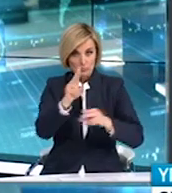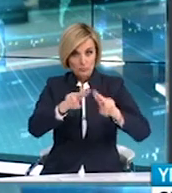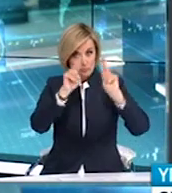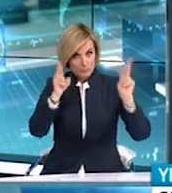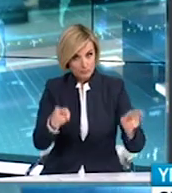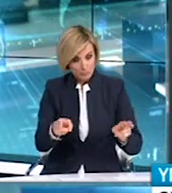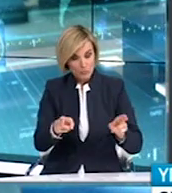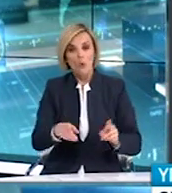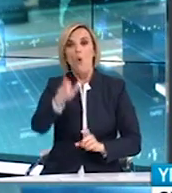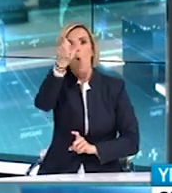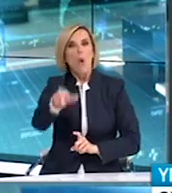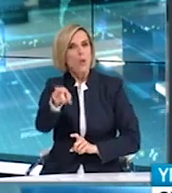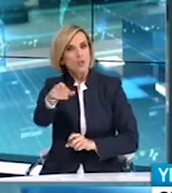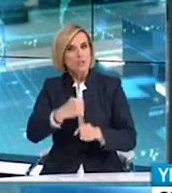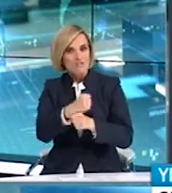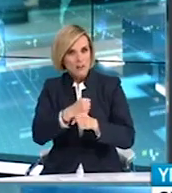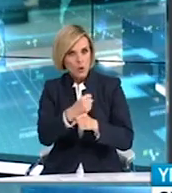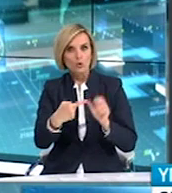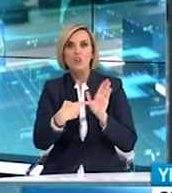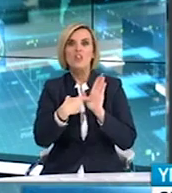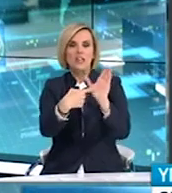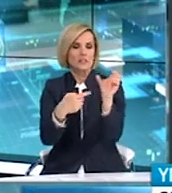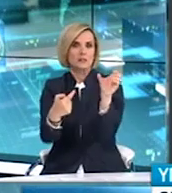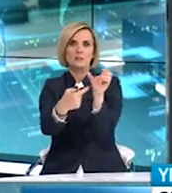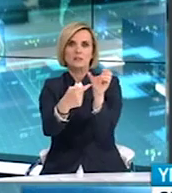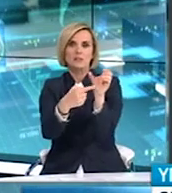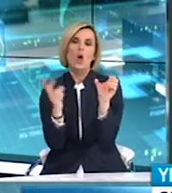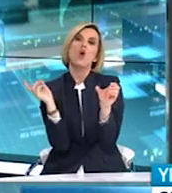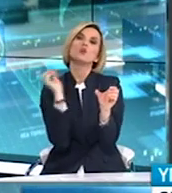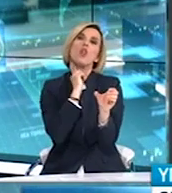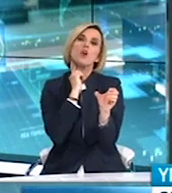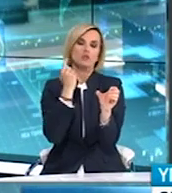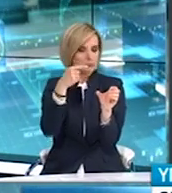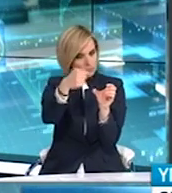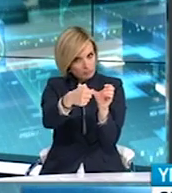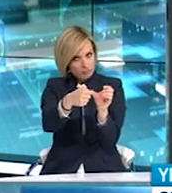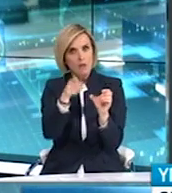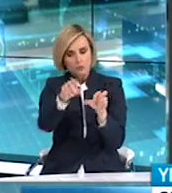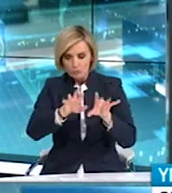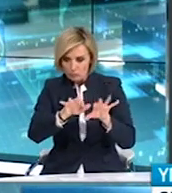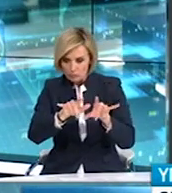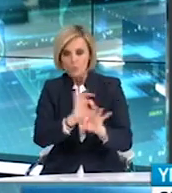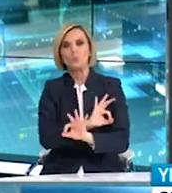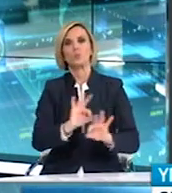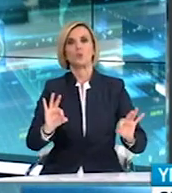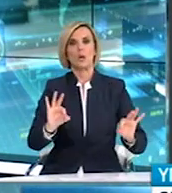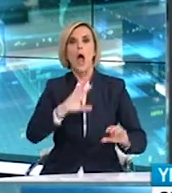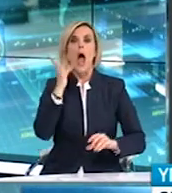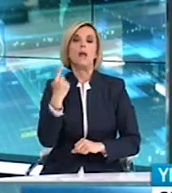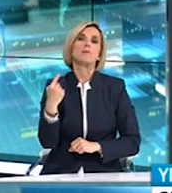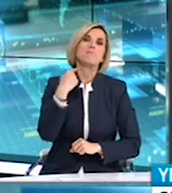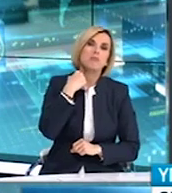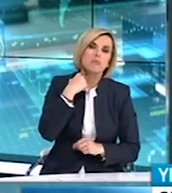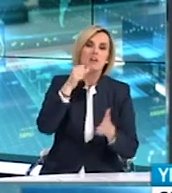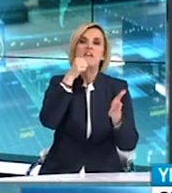πλατφόρμας ePrescription.gr, μόνο με τον κωδικό που έχει αποσταλεί από τον γιατρό στον ασθενή. Σε περίπτωση δε που το μήνυμα έχει χαθεί ή για